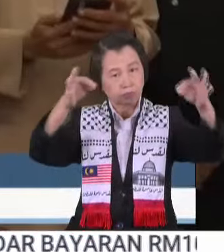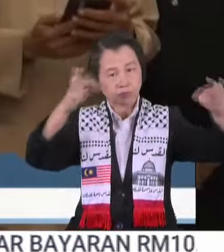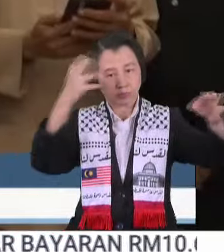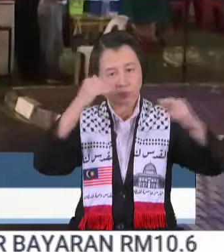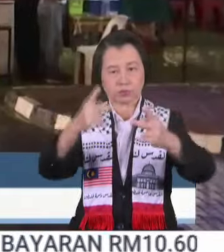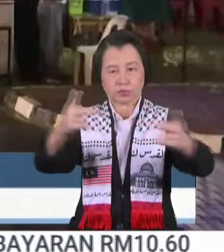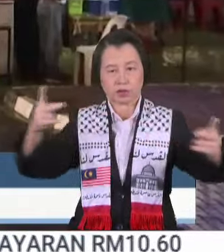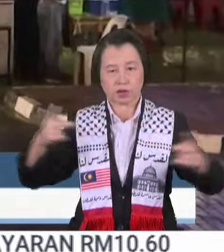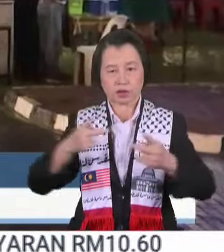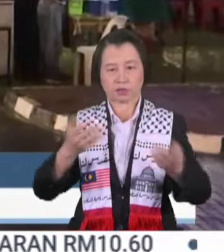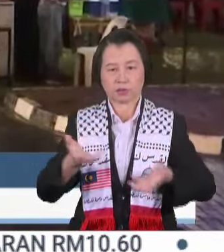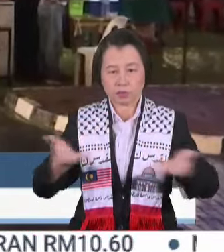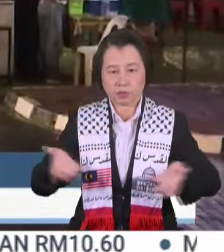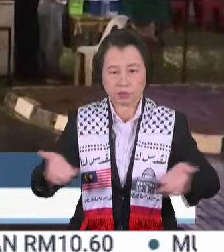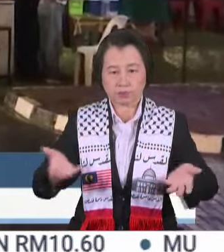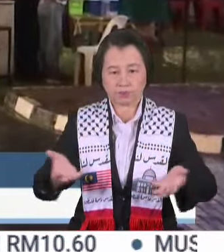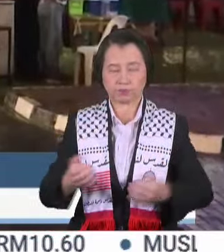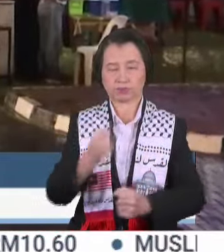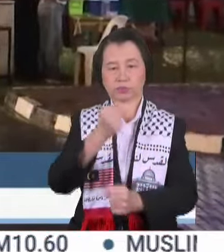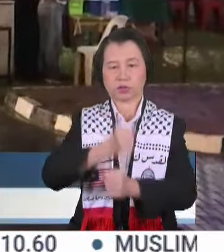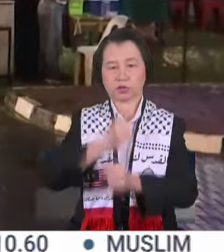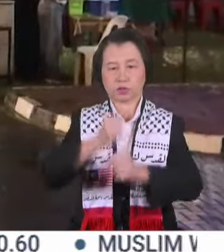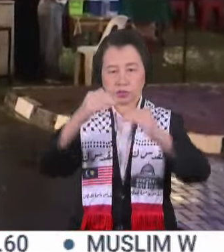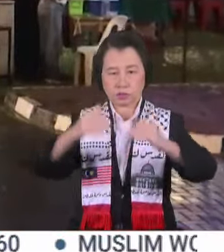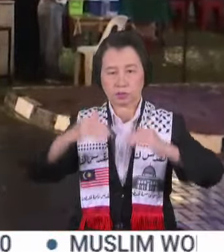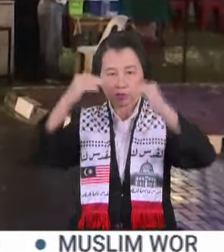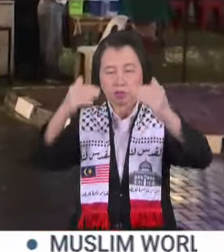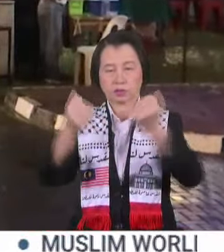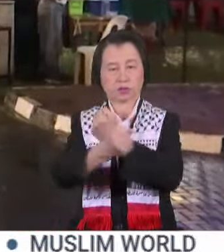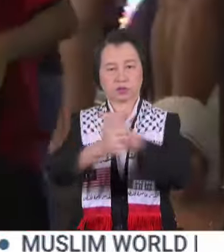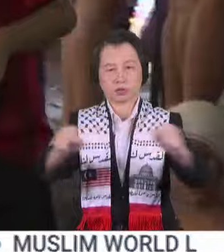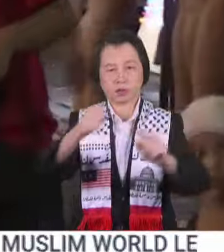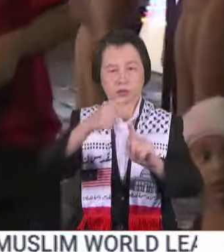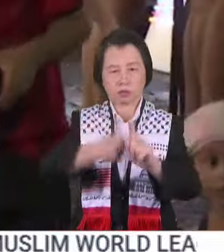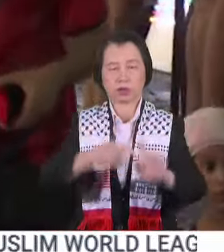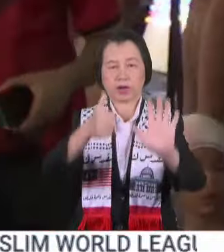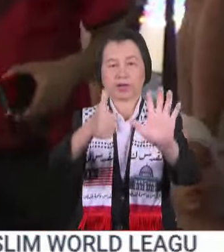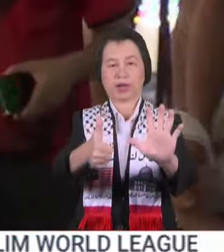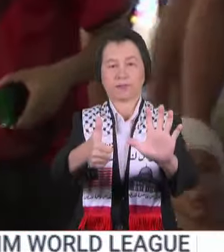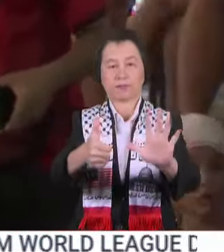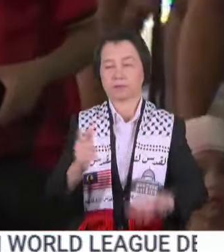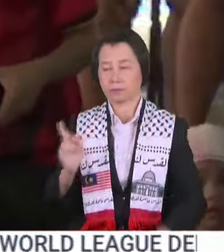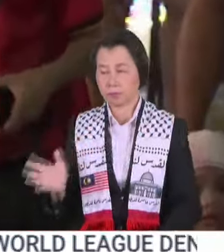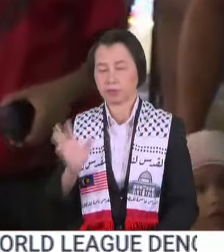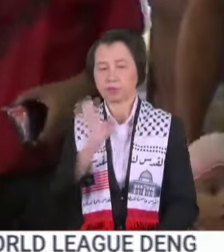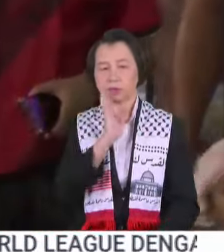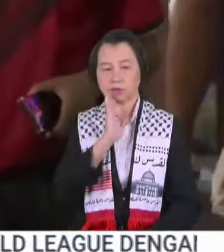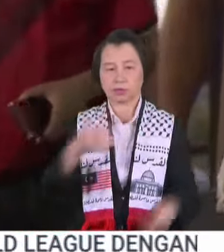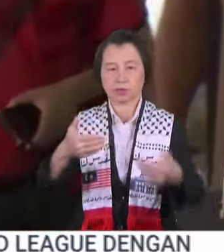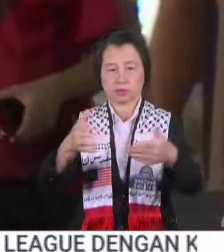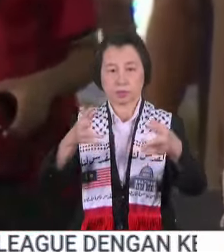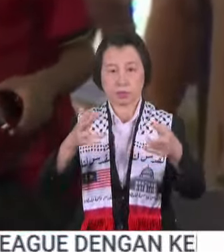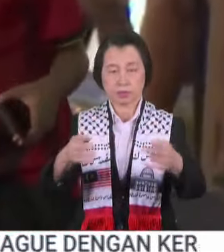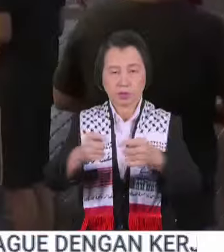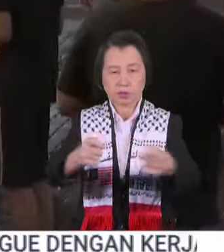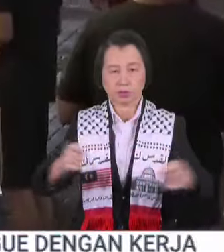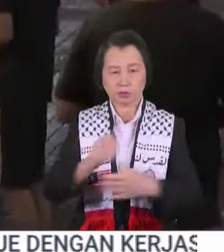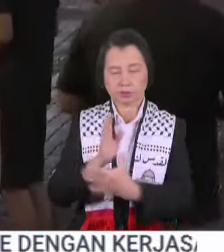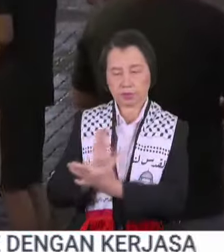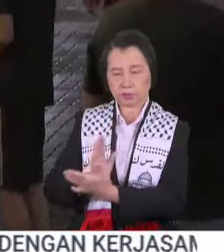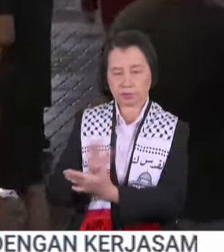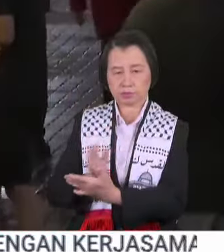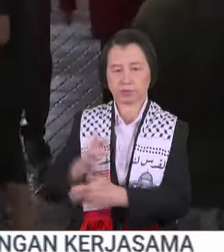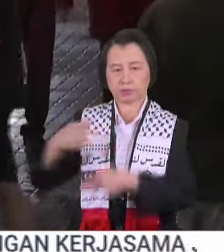di kawasan tersebut. Katanya kerja-kerja naik taraf dijangka siap Jun ini. Beliau berkata demikian pada pembukaan tapak sementara